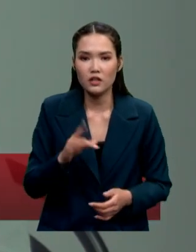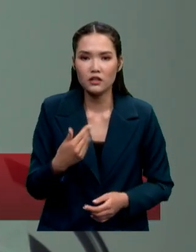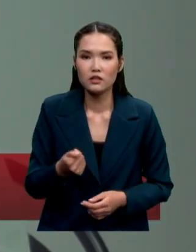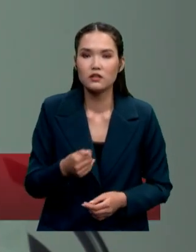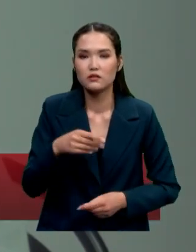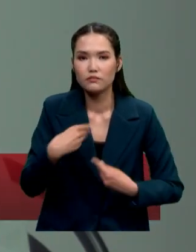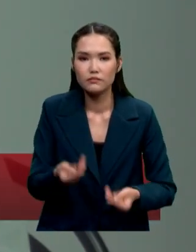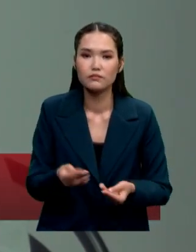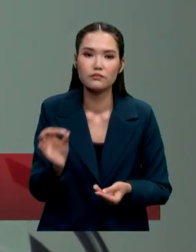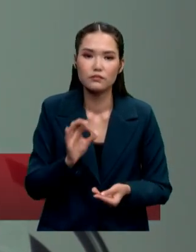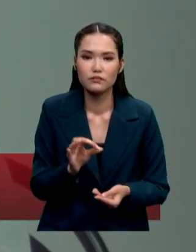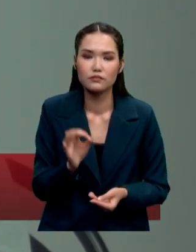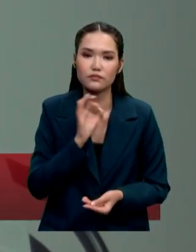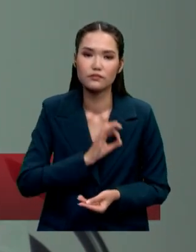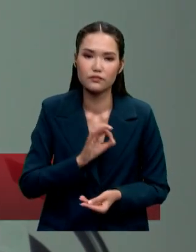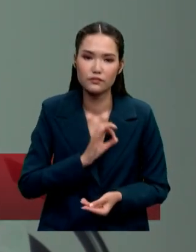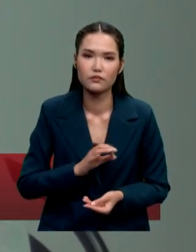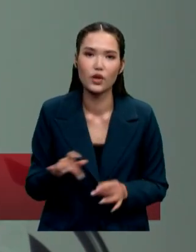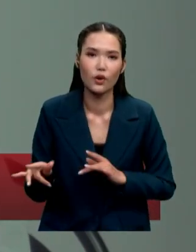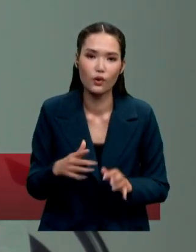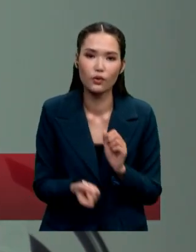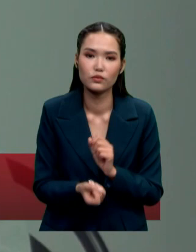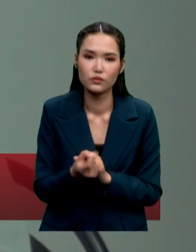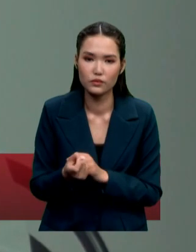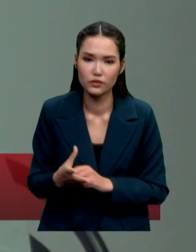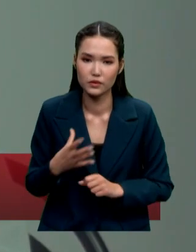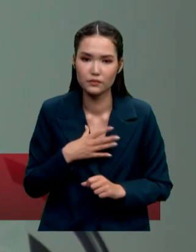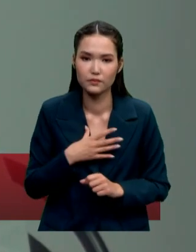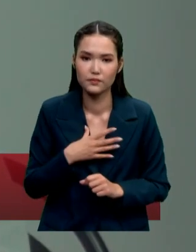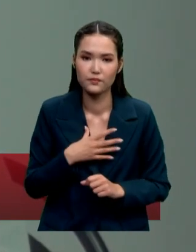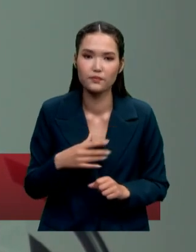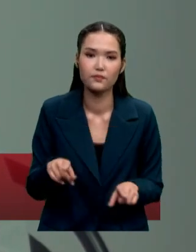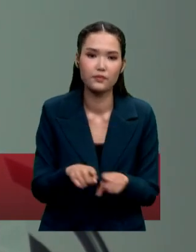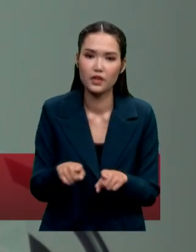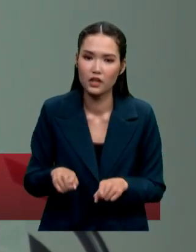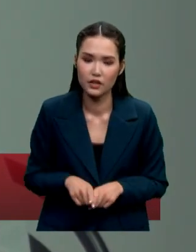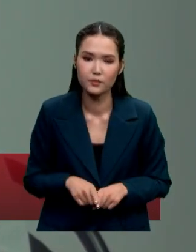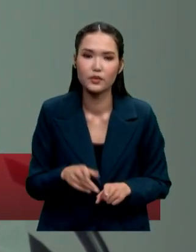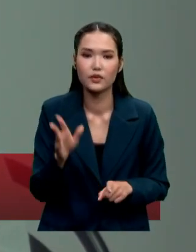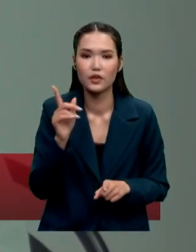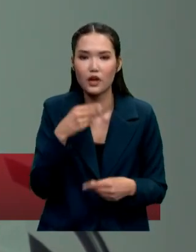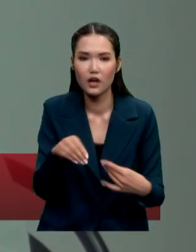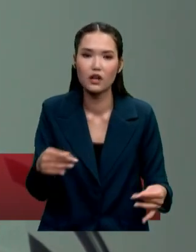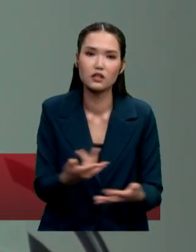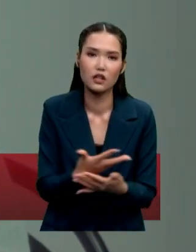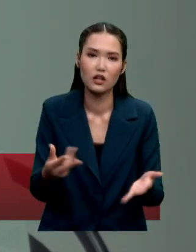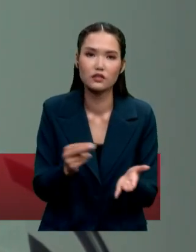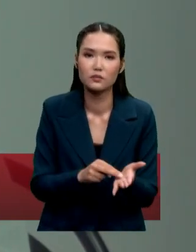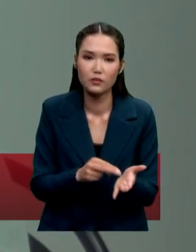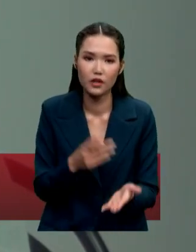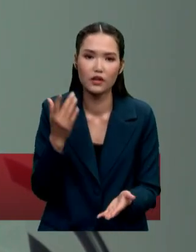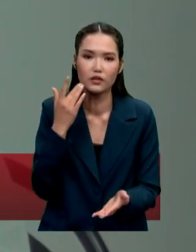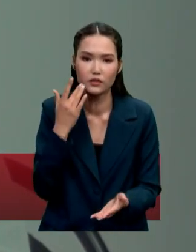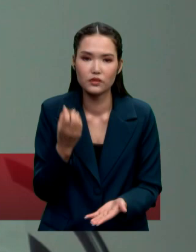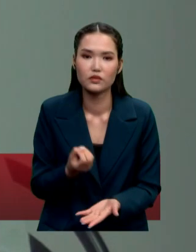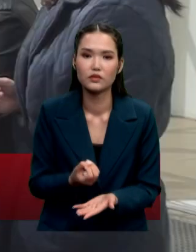тасымалдауға бензин кететін болғандықтан, дизельдік отын кететін болғандықтан олар бәрібір қанша дегенмен ол азық-түліктің бағасына қандай да болсын бір